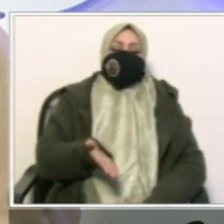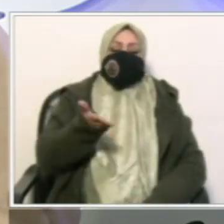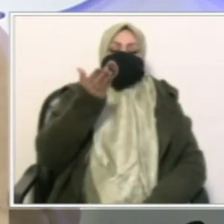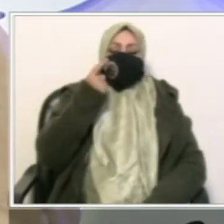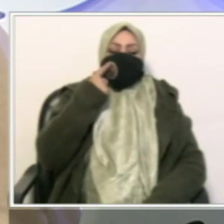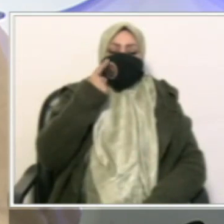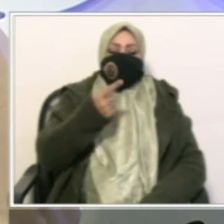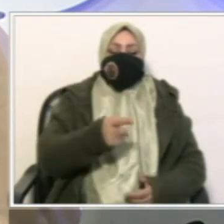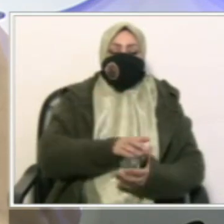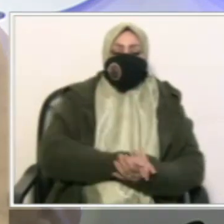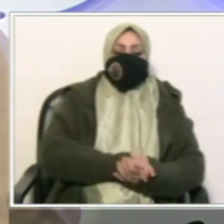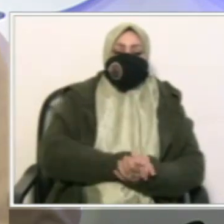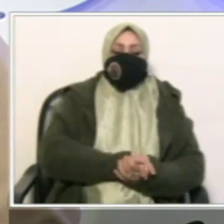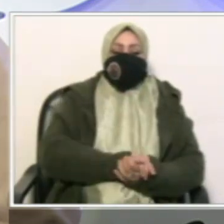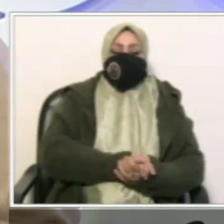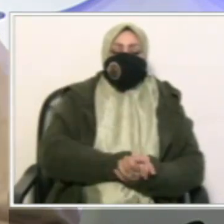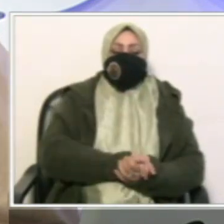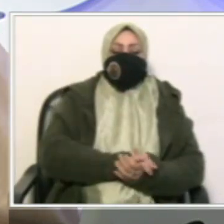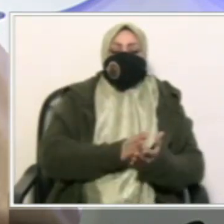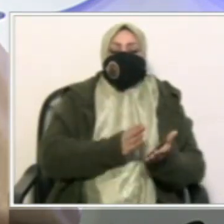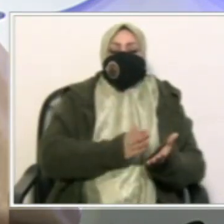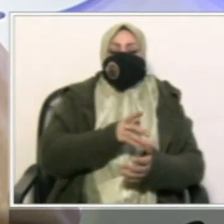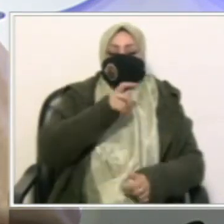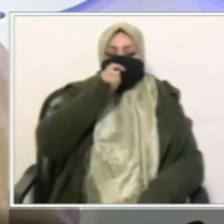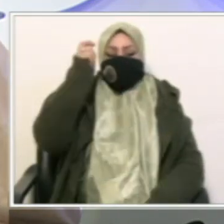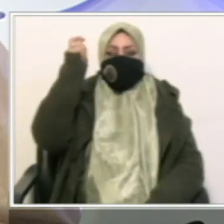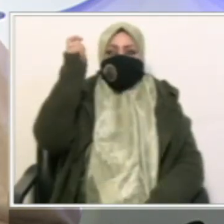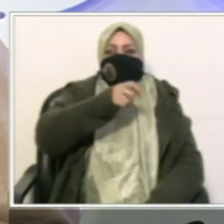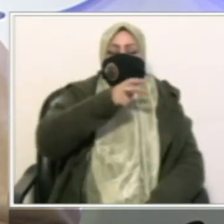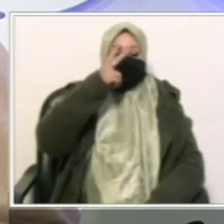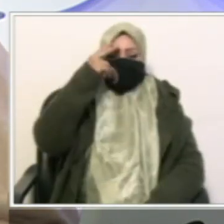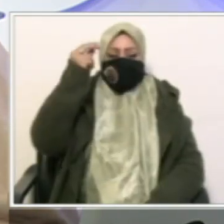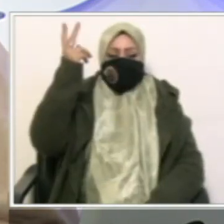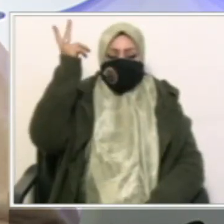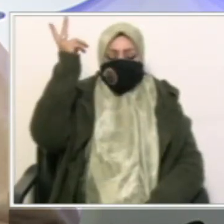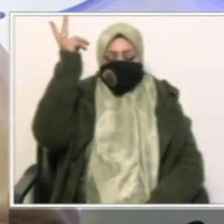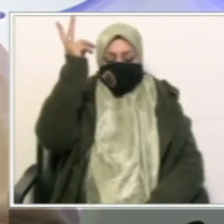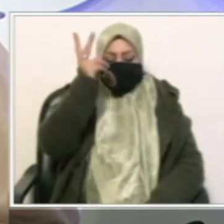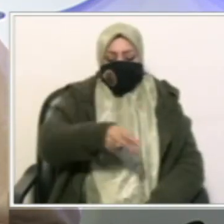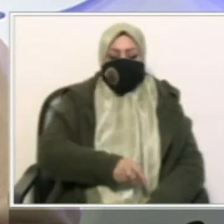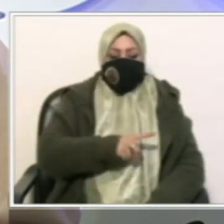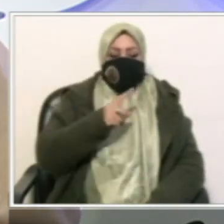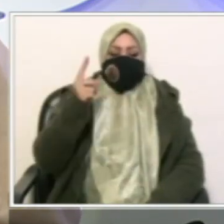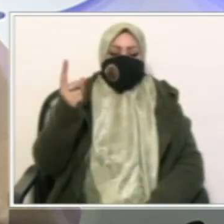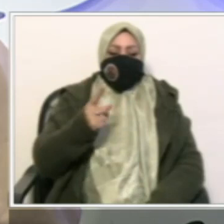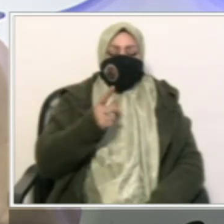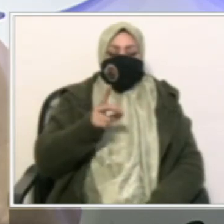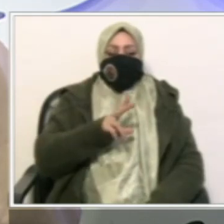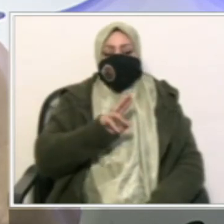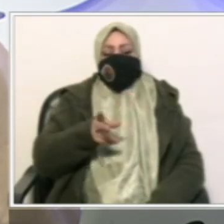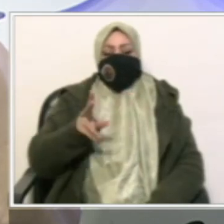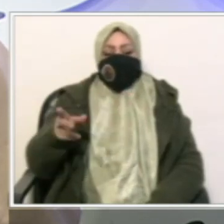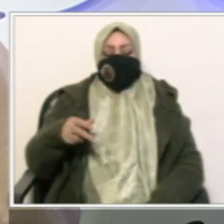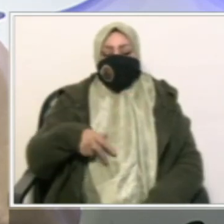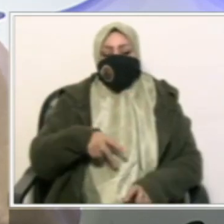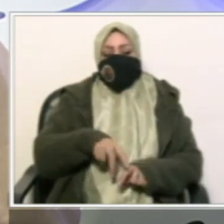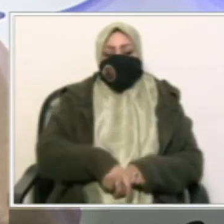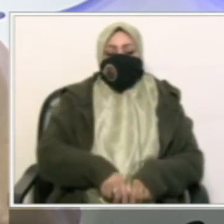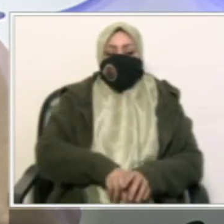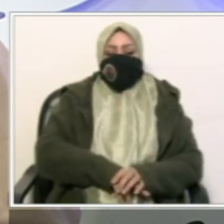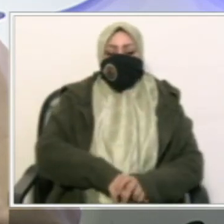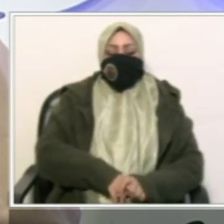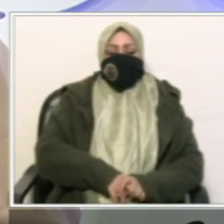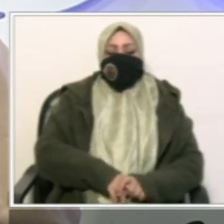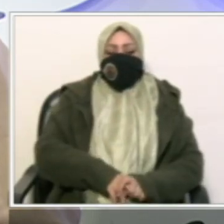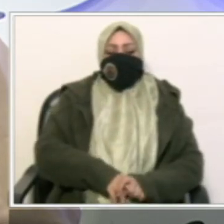انتقامه ومن صولته التي ستنزل بمثل هؤلاء الظلمة. ثم يسأل السائل كذلك،